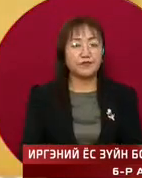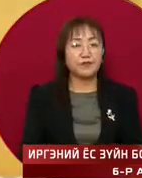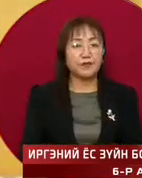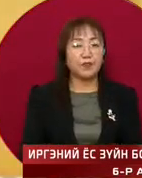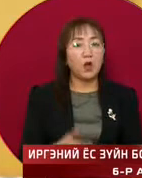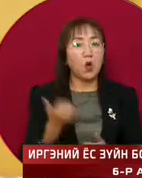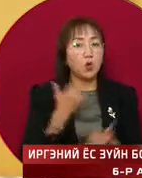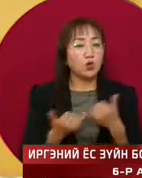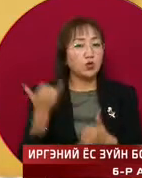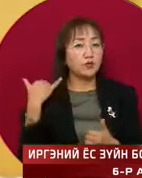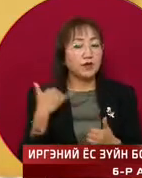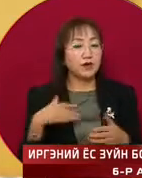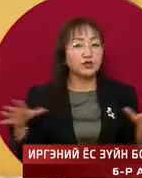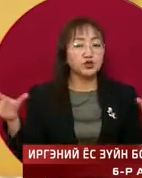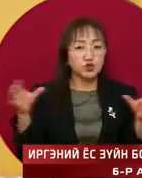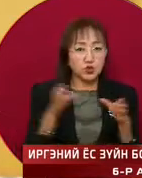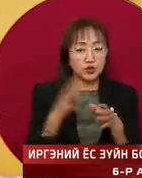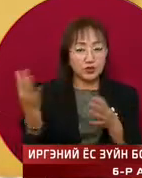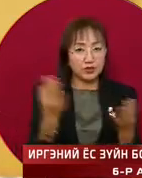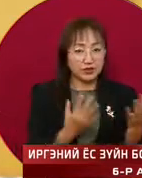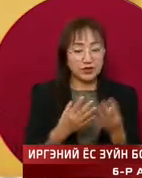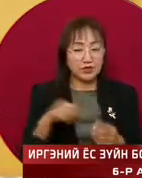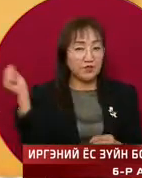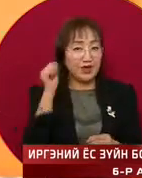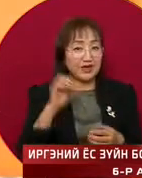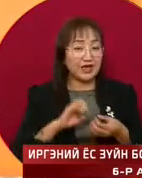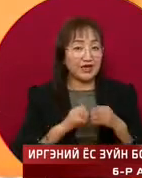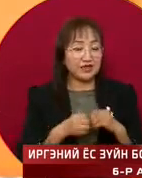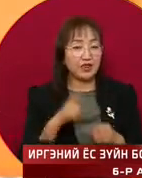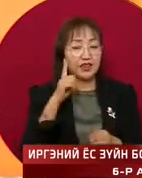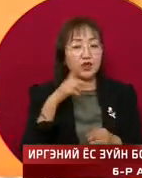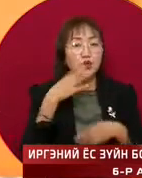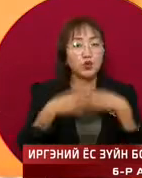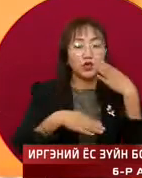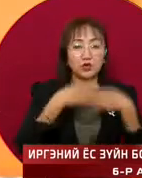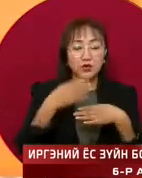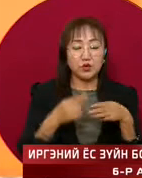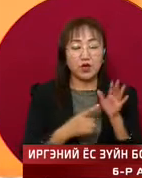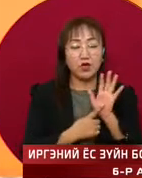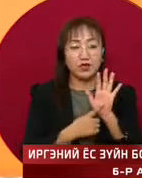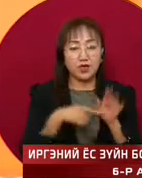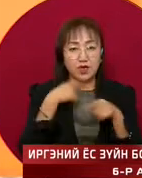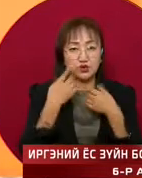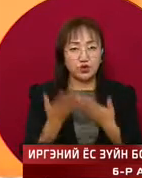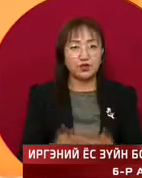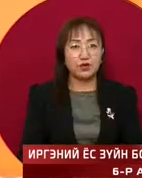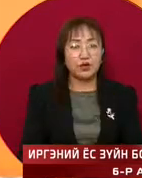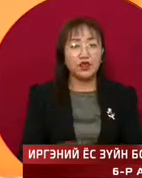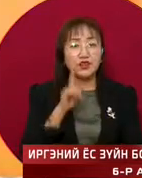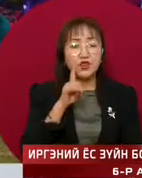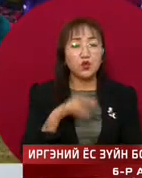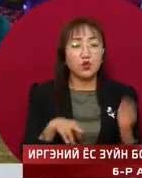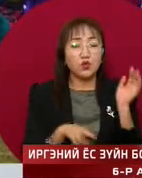Ураг удмынхан цуглаж ургийн баяраа хийжээ. Үүн дээр болсон нэгэн явдлын тухай багш нь ярьж өгье. Нэгэн удаа